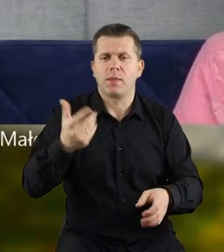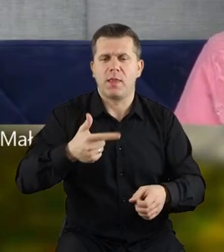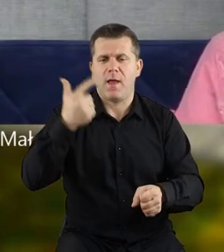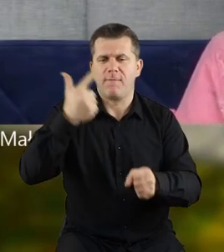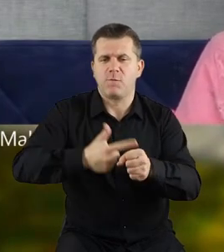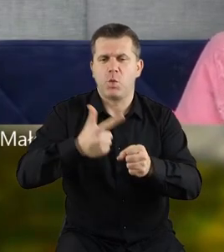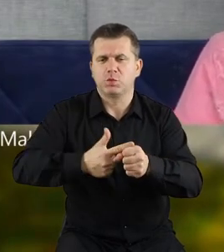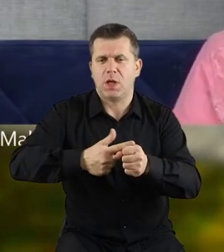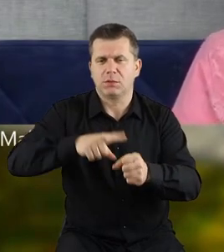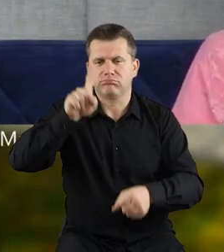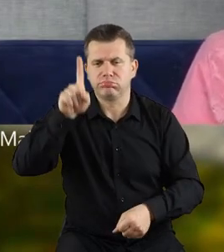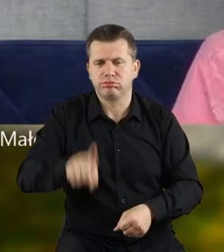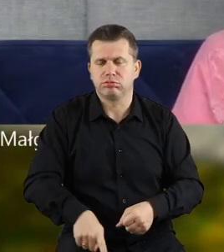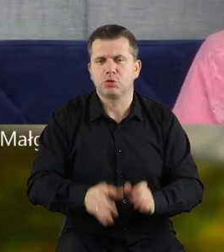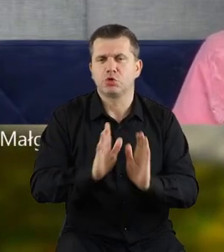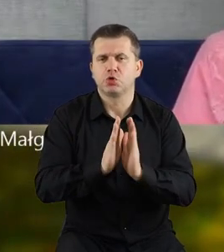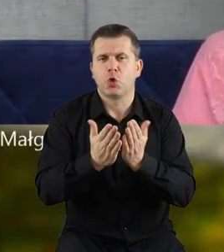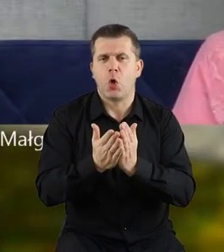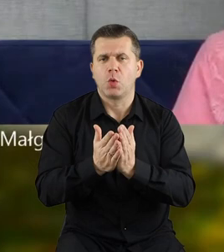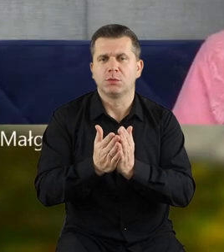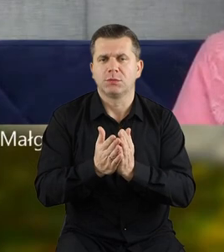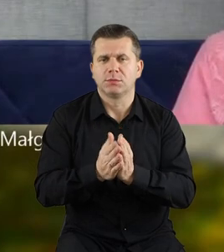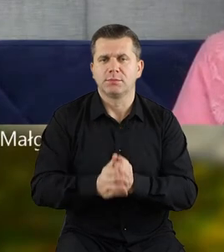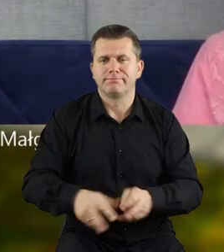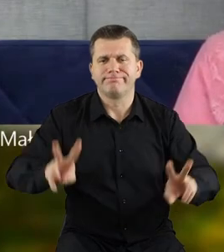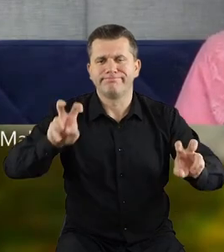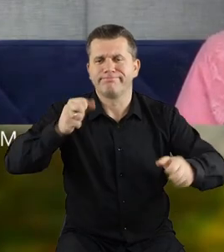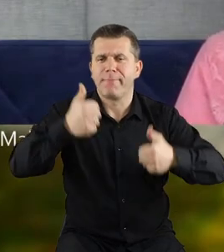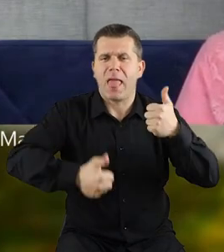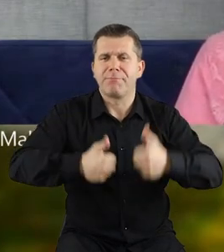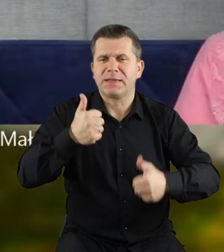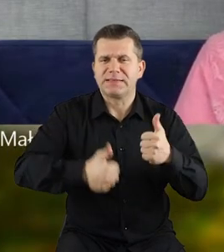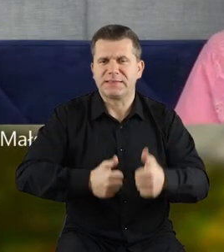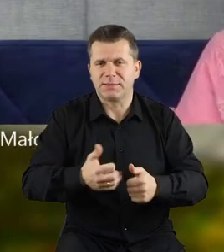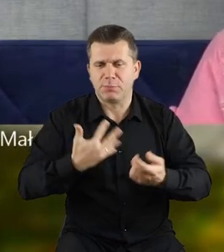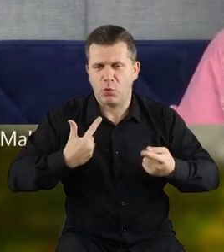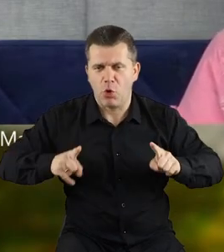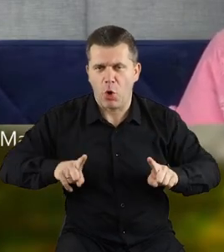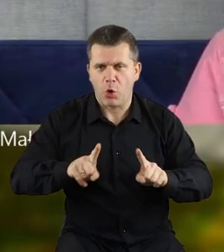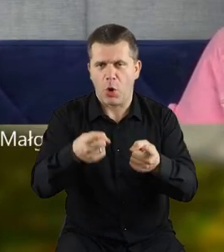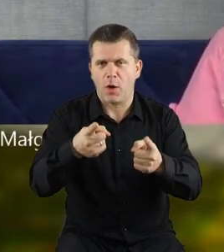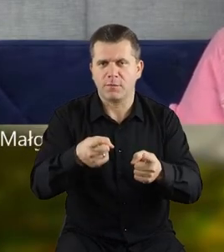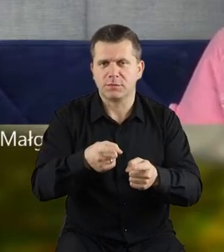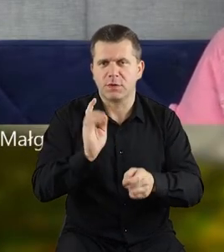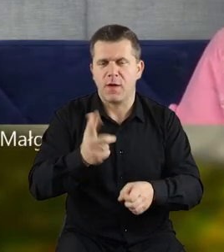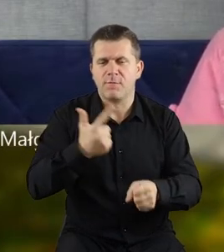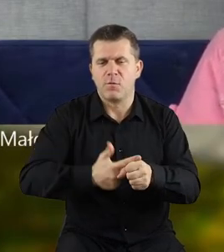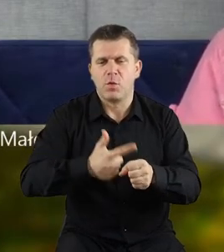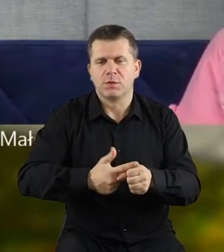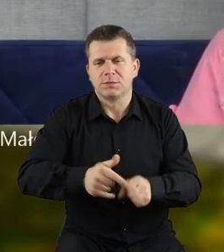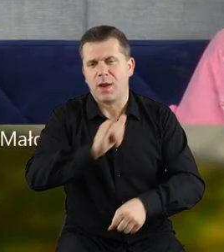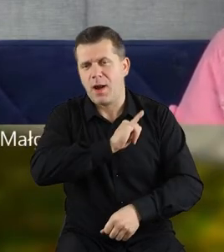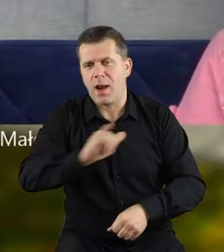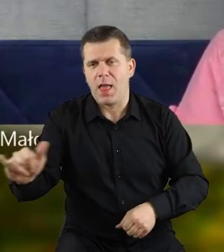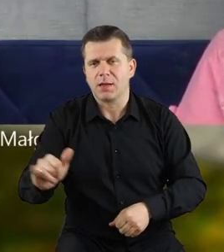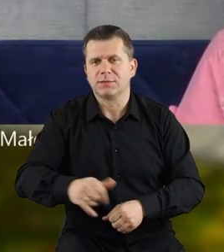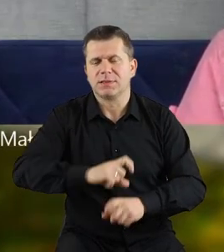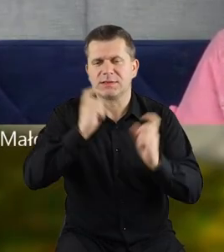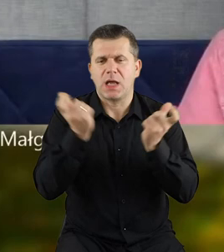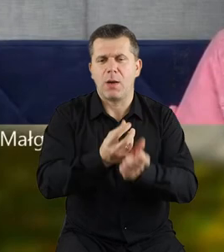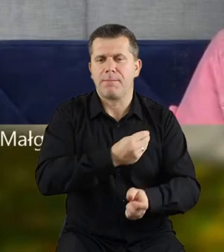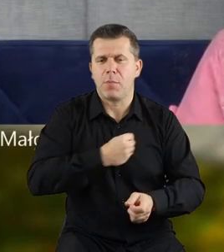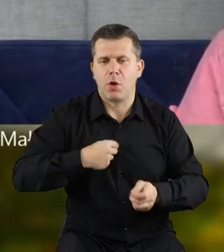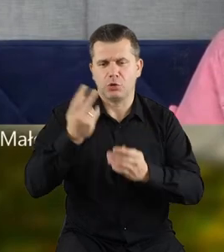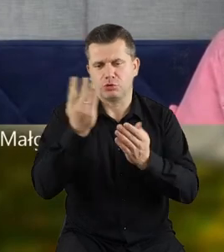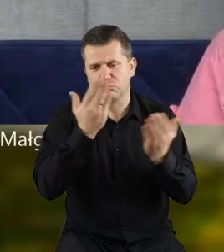złotej dwudziestce książek w takim plebiscycie, który był zorganizowany z racji 20-lecia akcji Cała